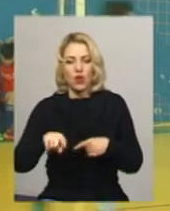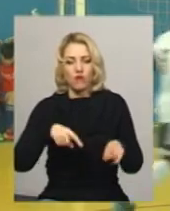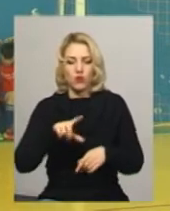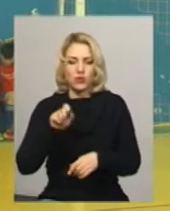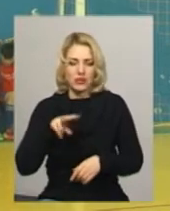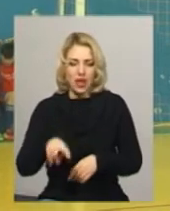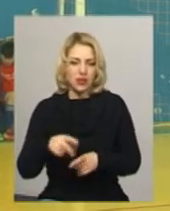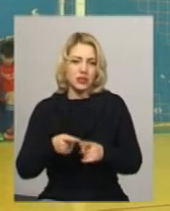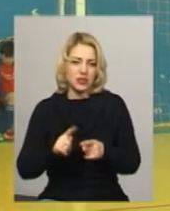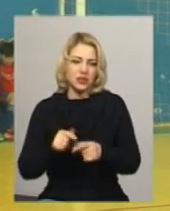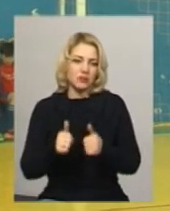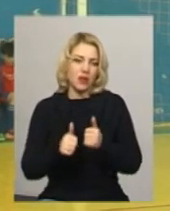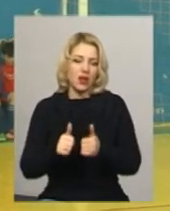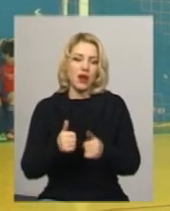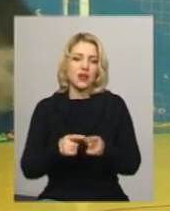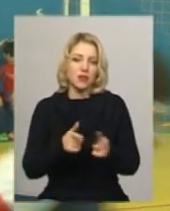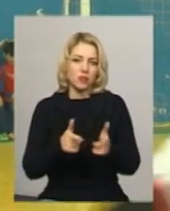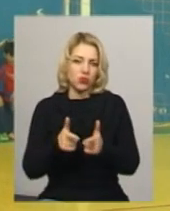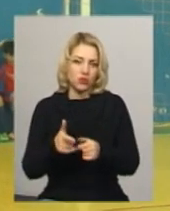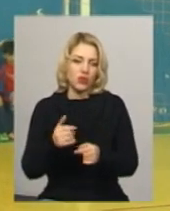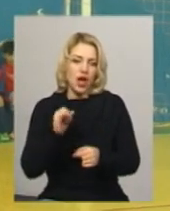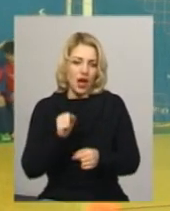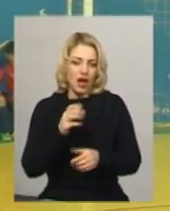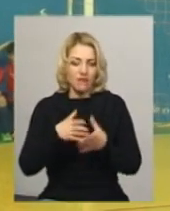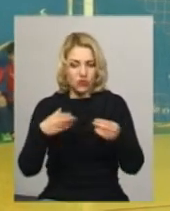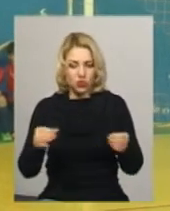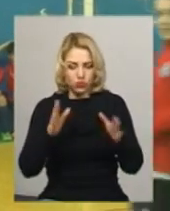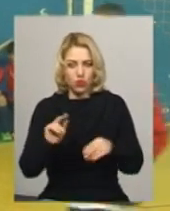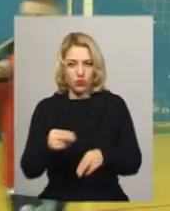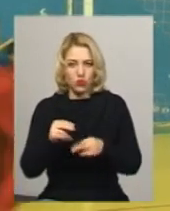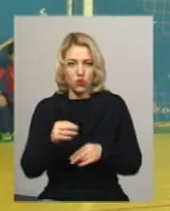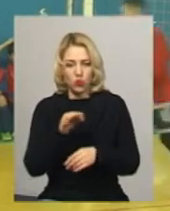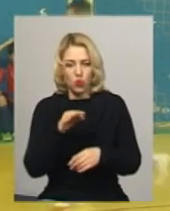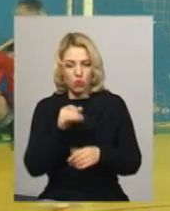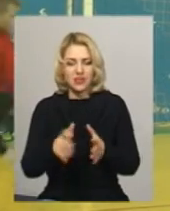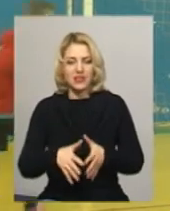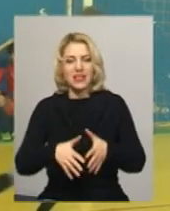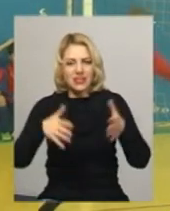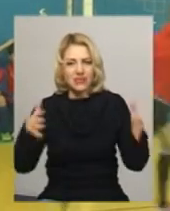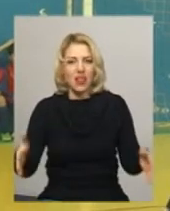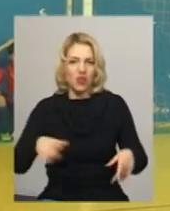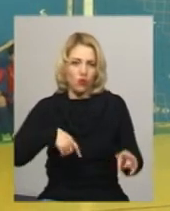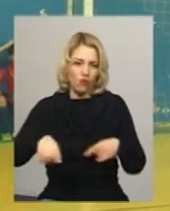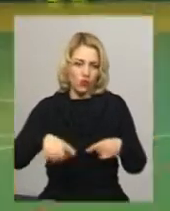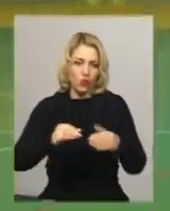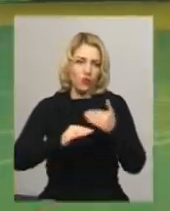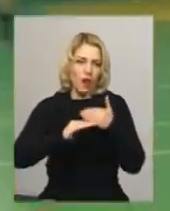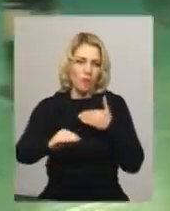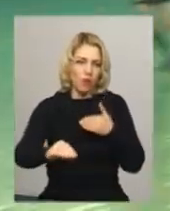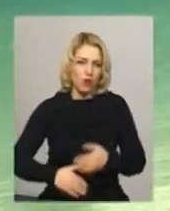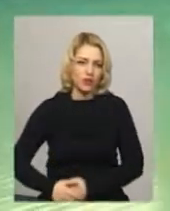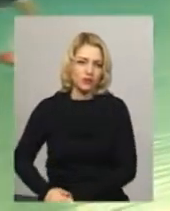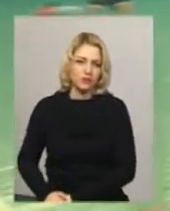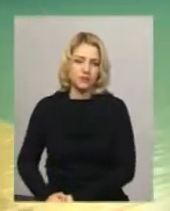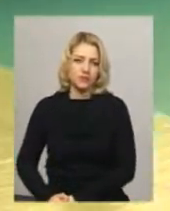якби оці змагання – теж їхня підготовка. А по весні вже відбудуться чемпіонати області з великого футболу, так званого, на великому полі.